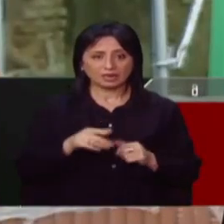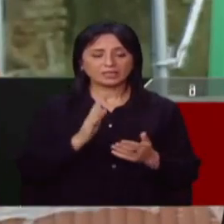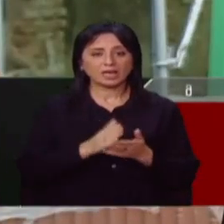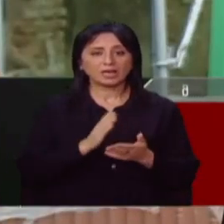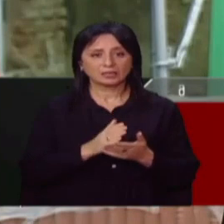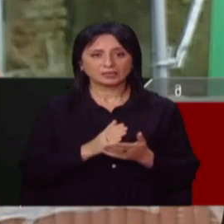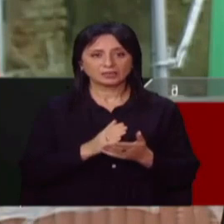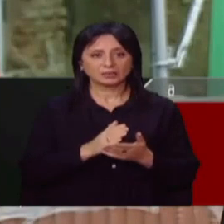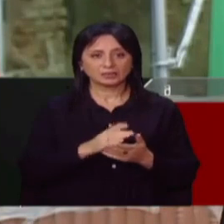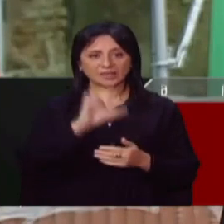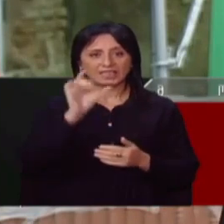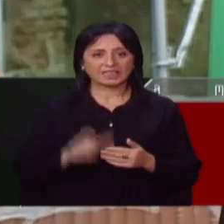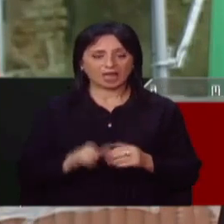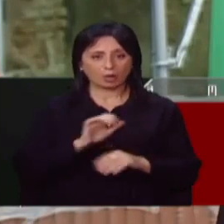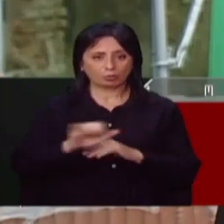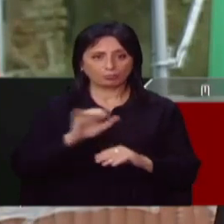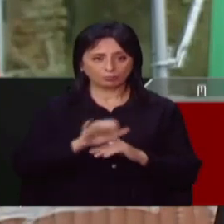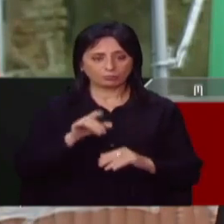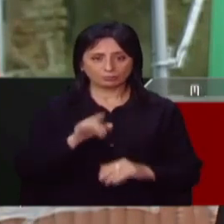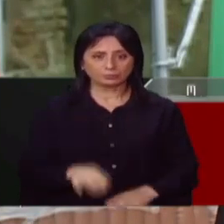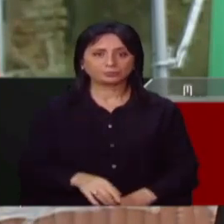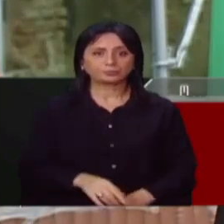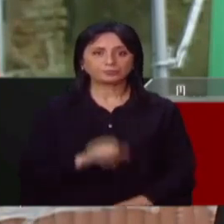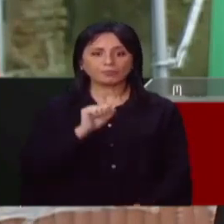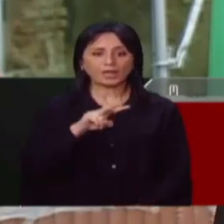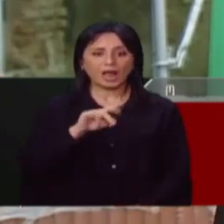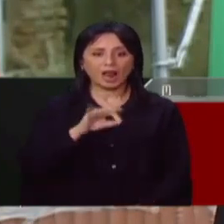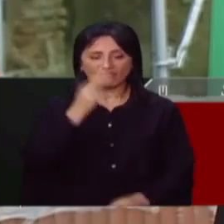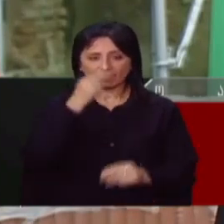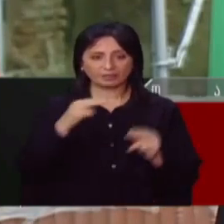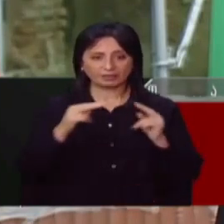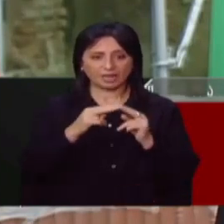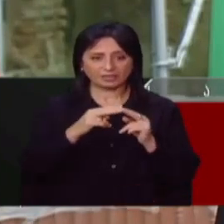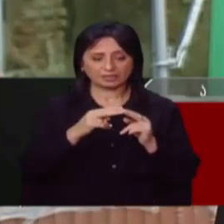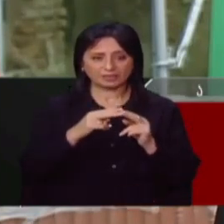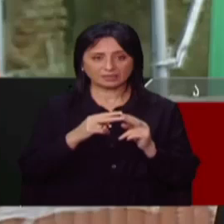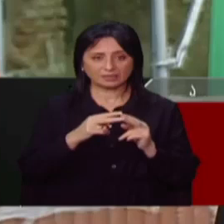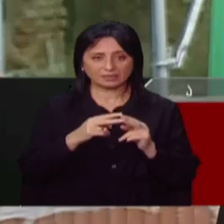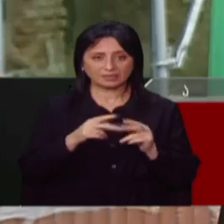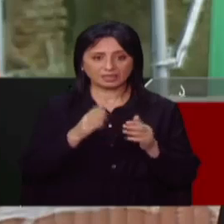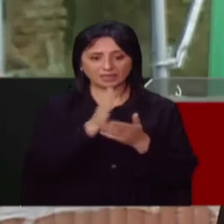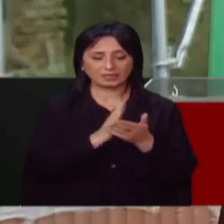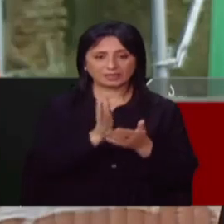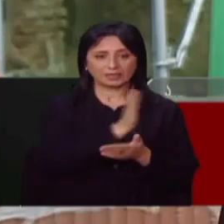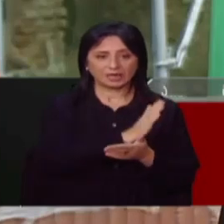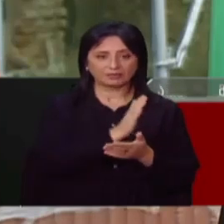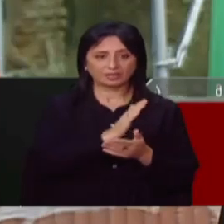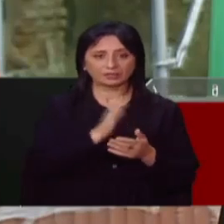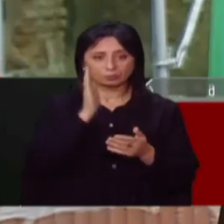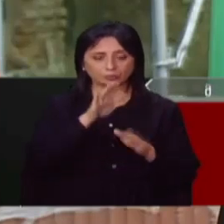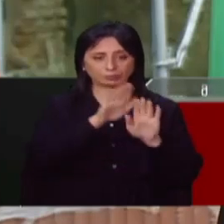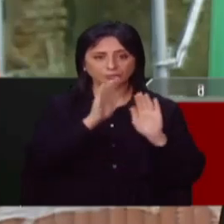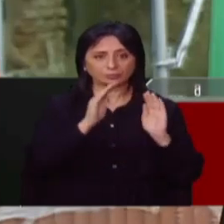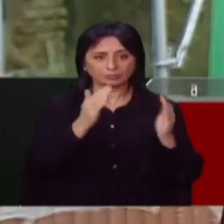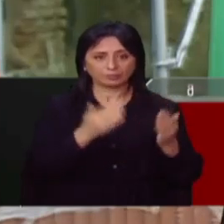არის იტალიური წარმოშობის. ალავერდის ტაძრის სტოვის ნაწილზე დაიფინება